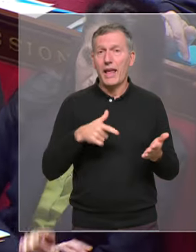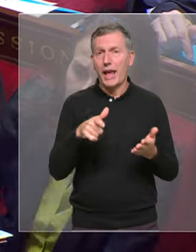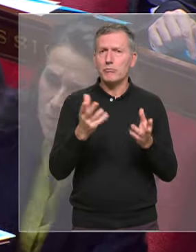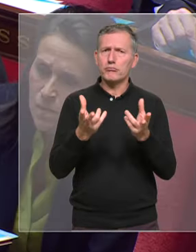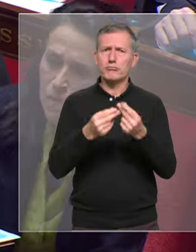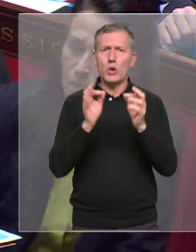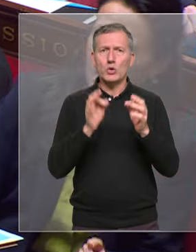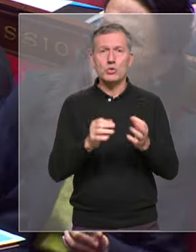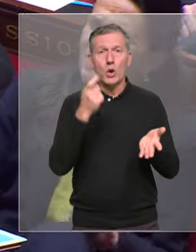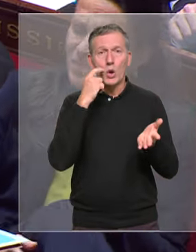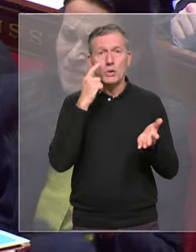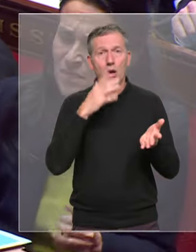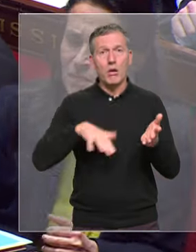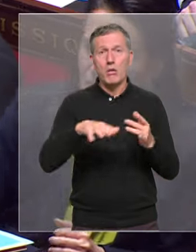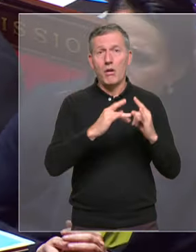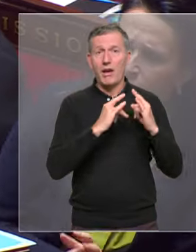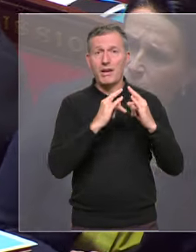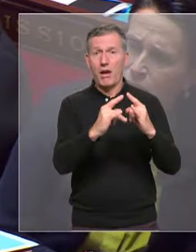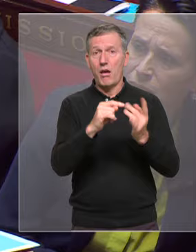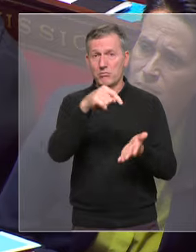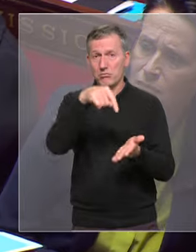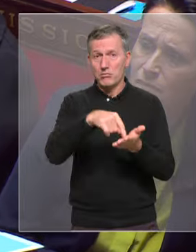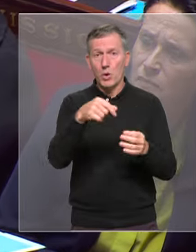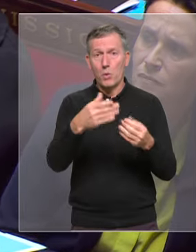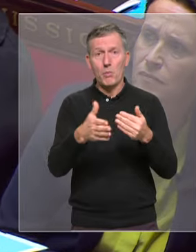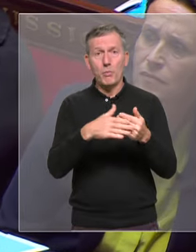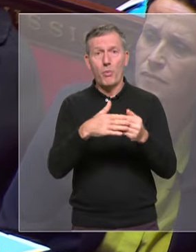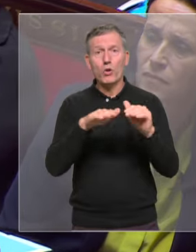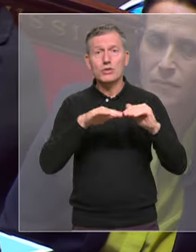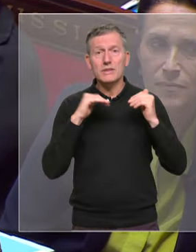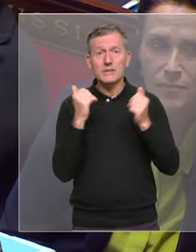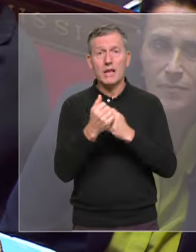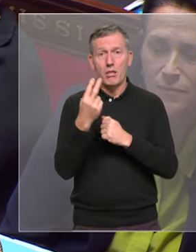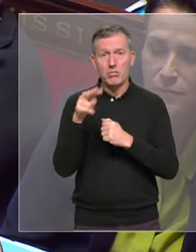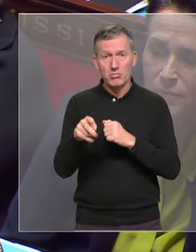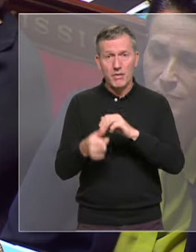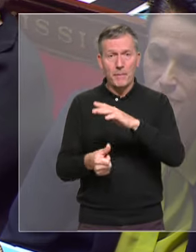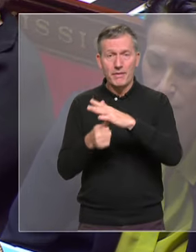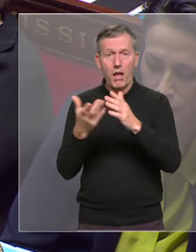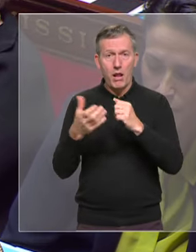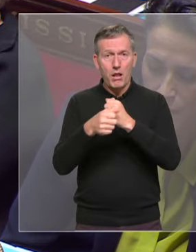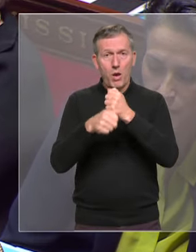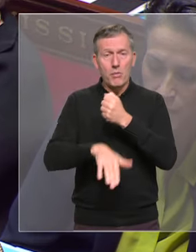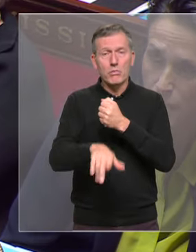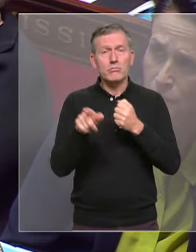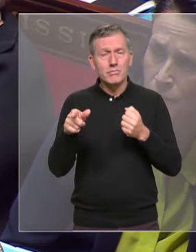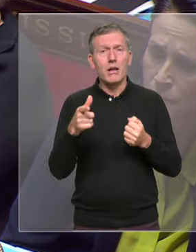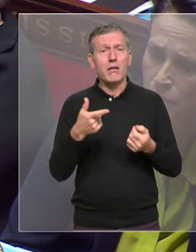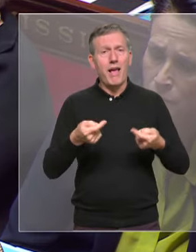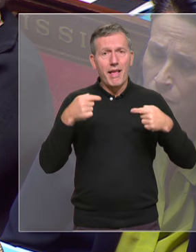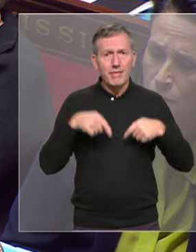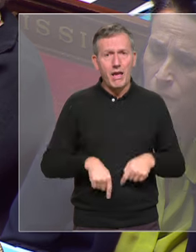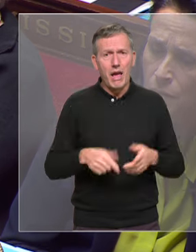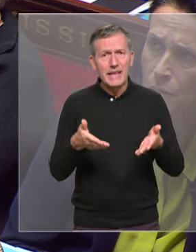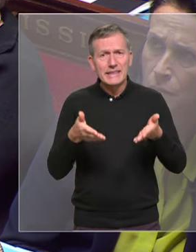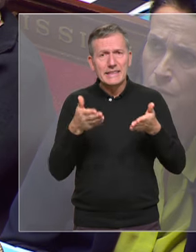rappeler, constatée sur un campement situé aux abords du stade de Cavani à Mamoudzou, l'État a décidé effectivement de